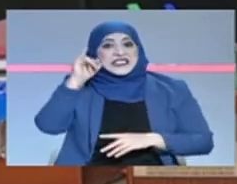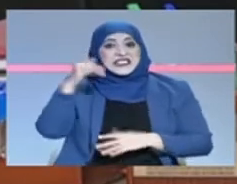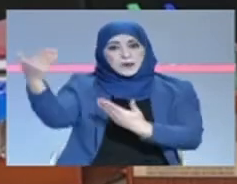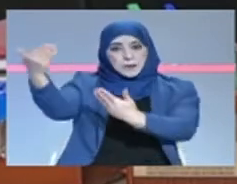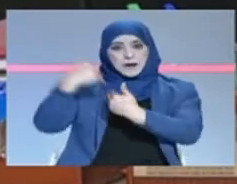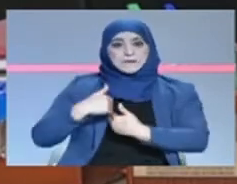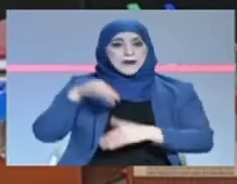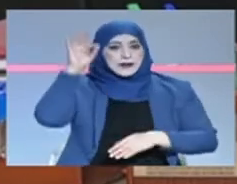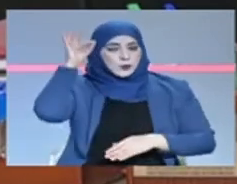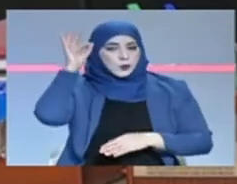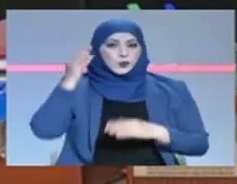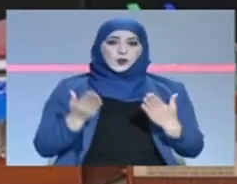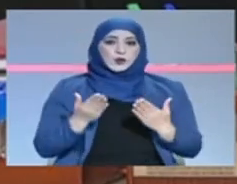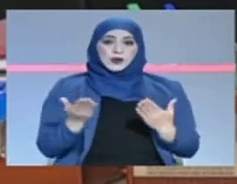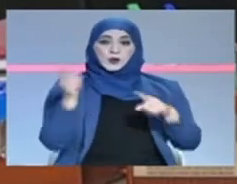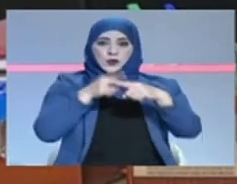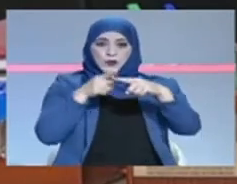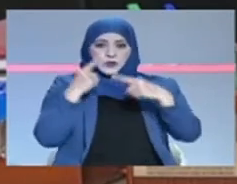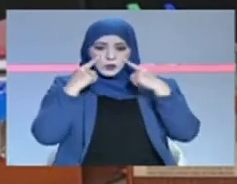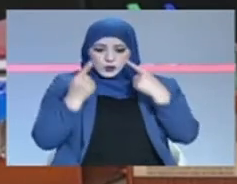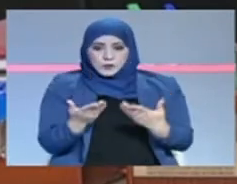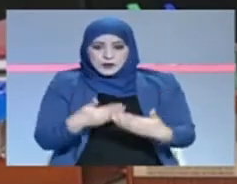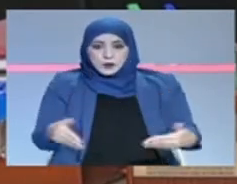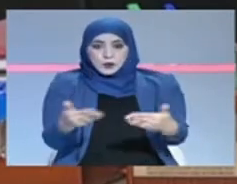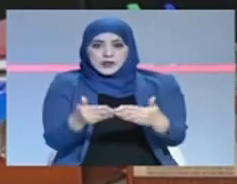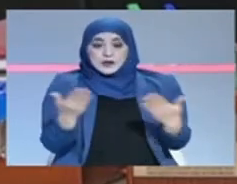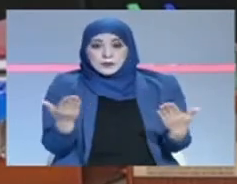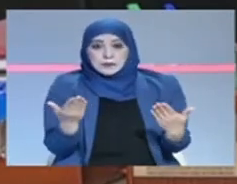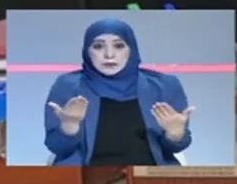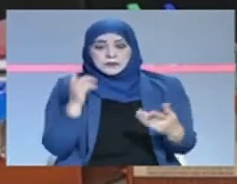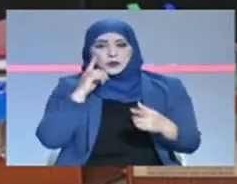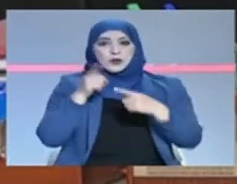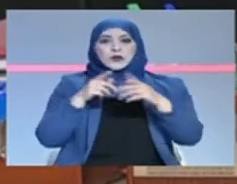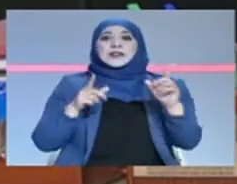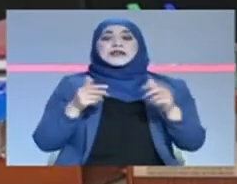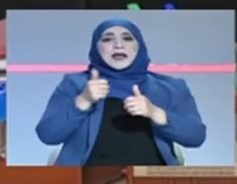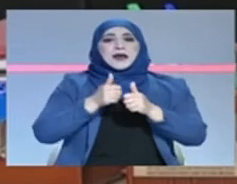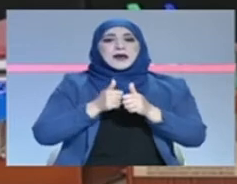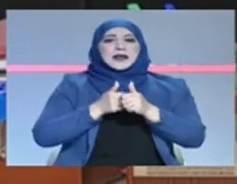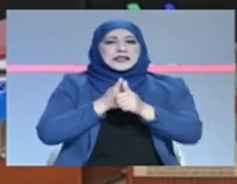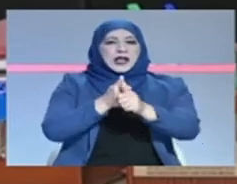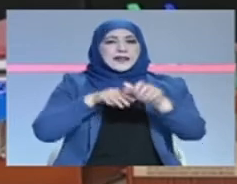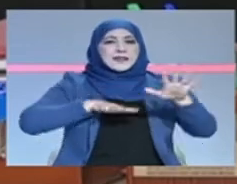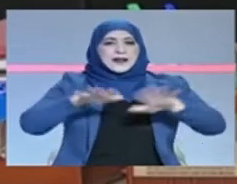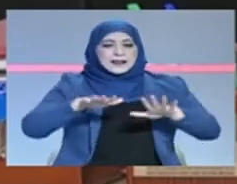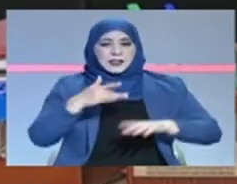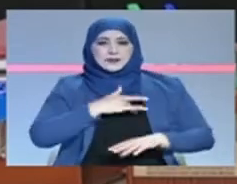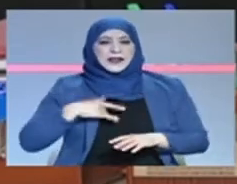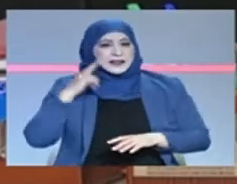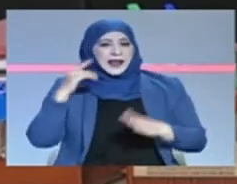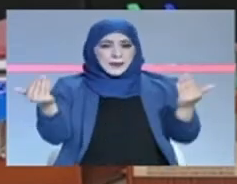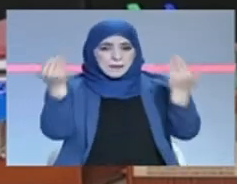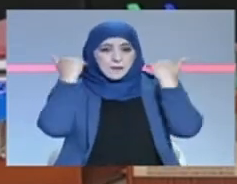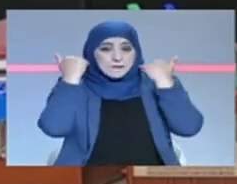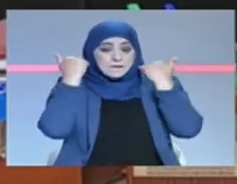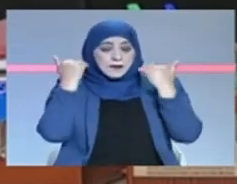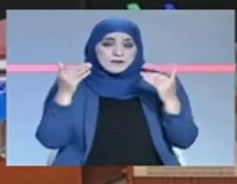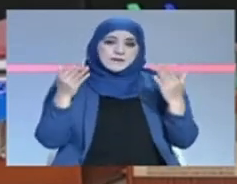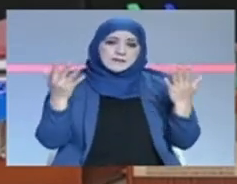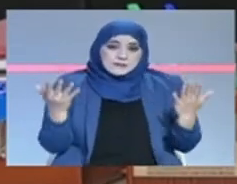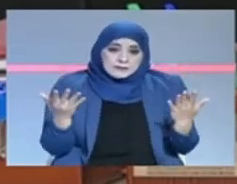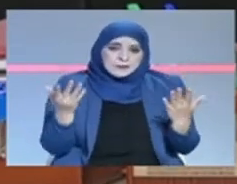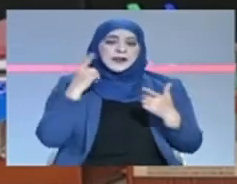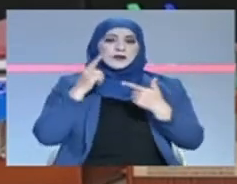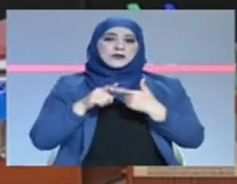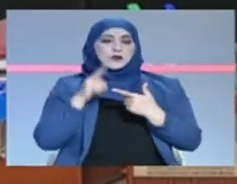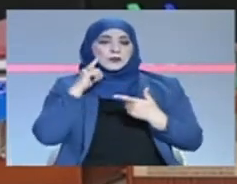تونس ومع اللي نشوفوه فيه عدم اتباعك للإجراءات الوقائية الضرورية وعدم تطبيق البروتوكولات الصحية